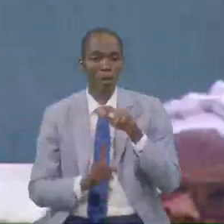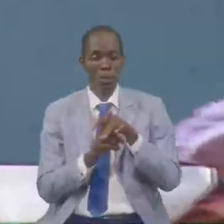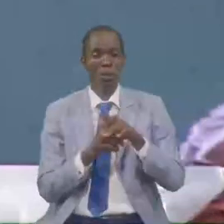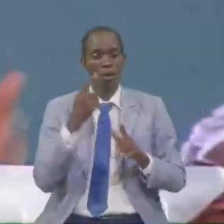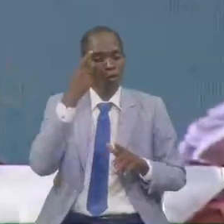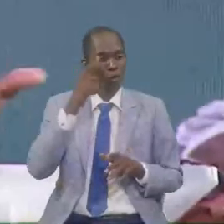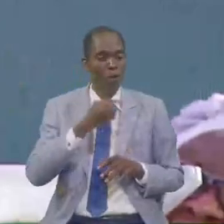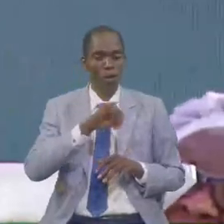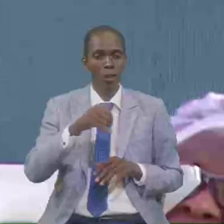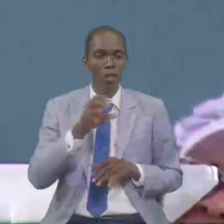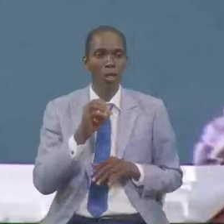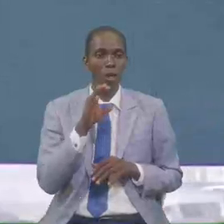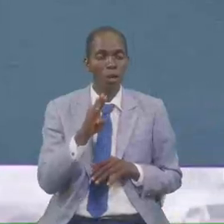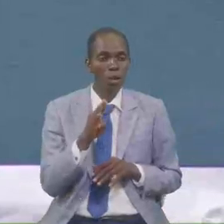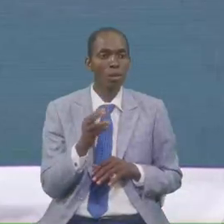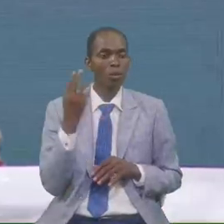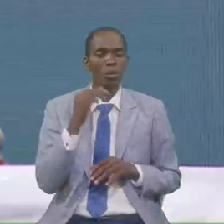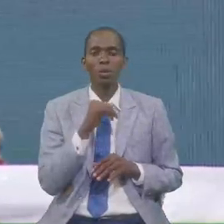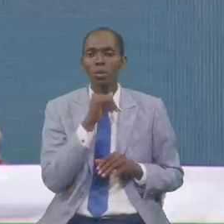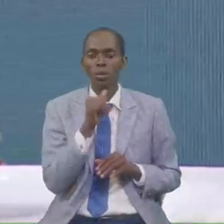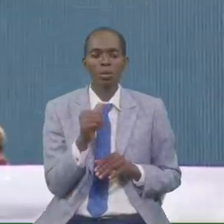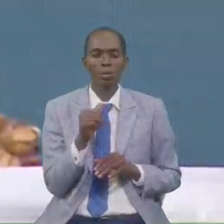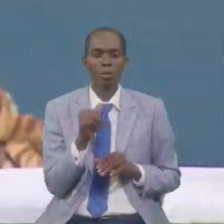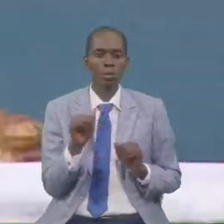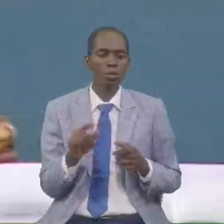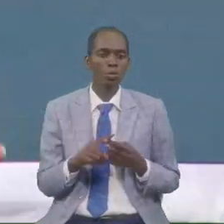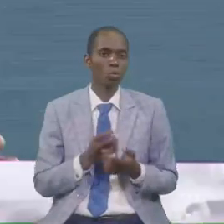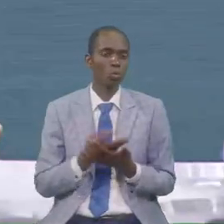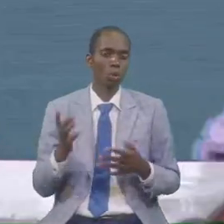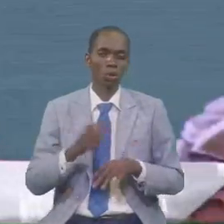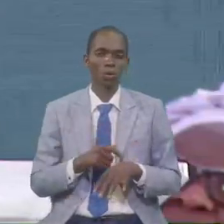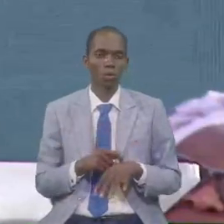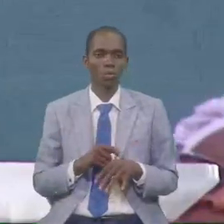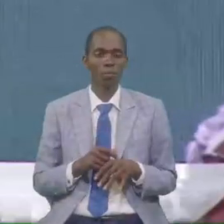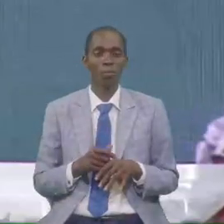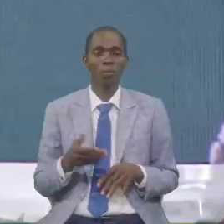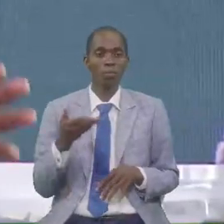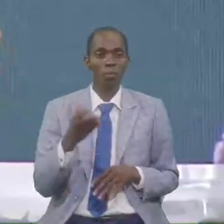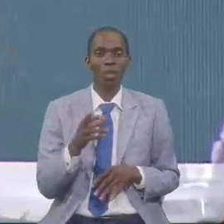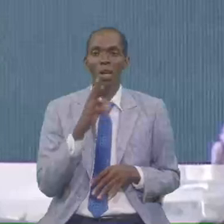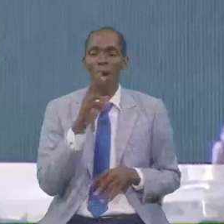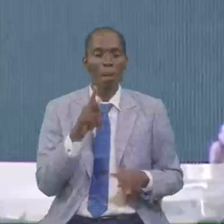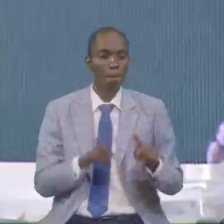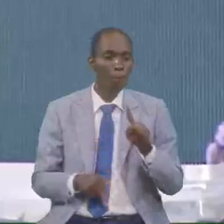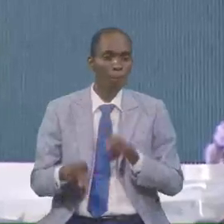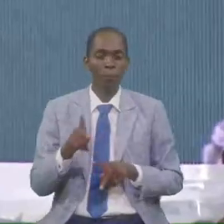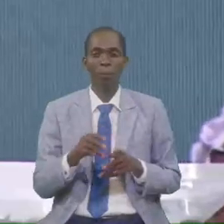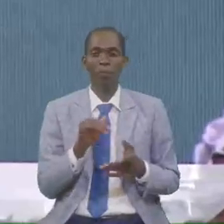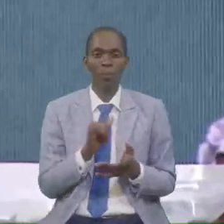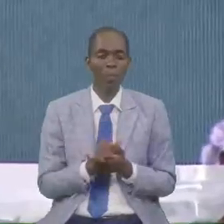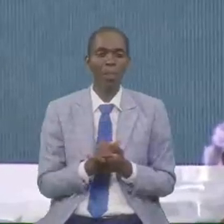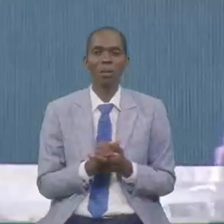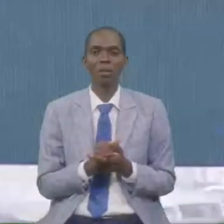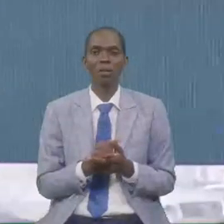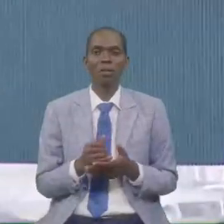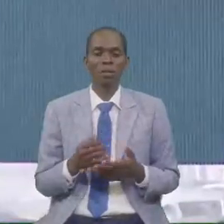Et finalement, et ils étaient tout le temps en dispute. Il y a des gens